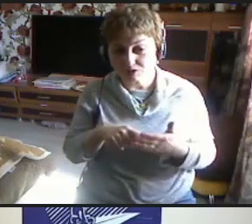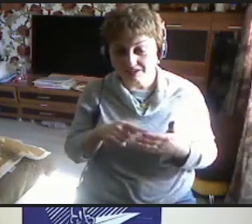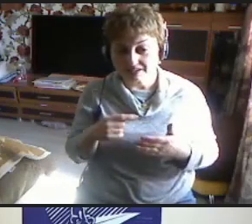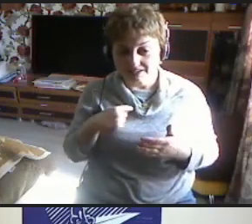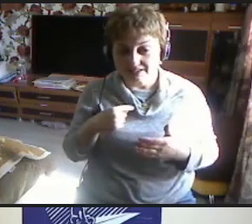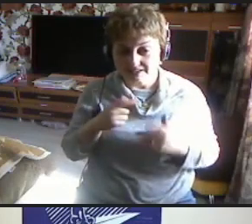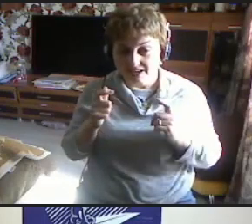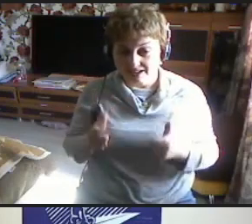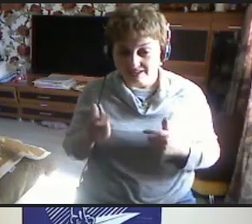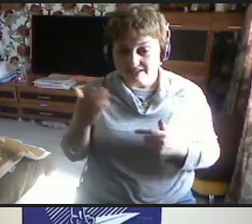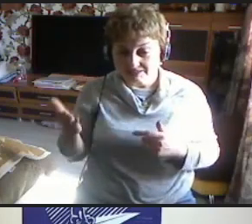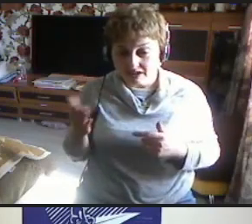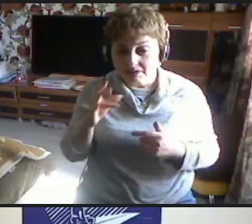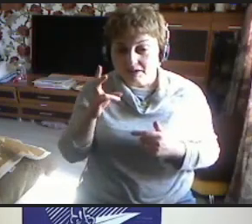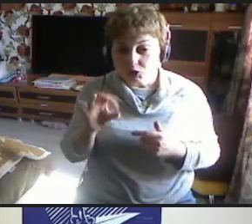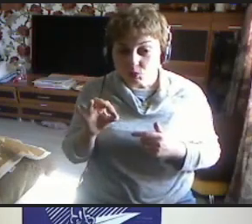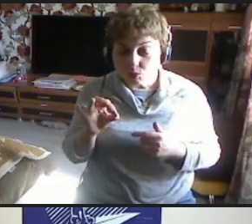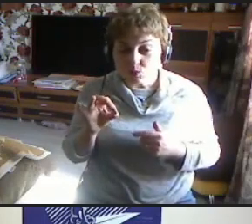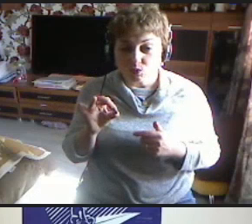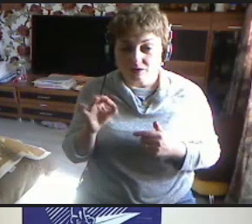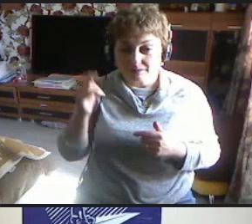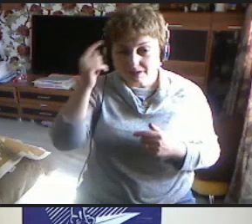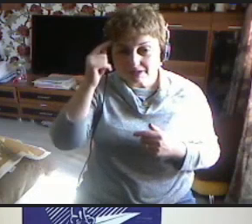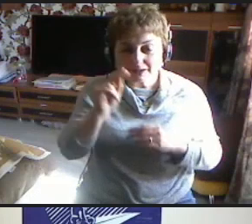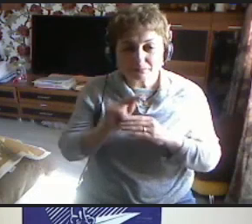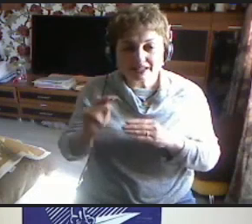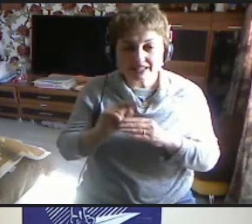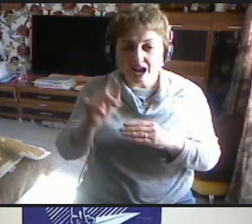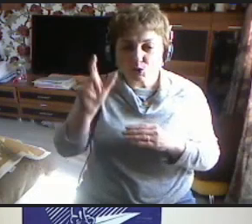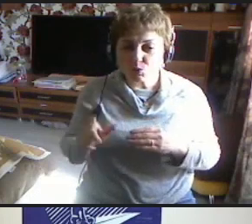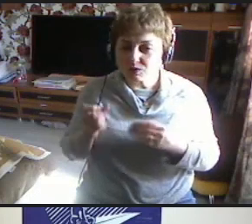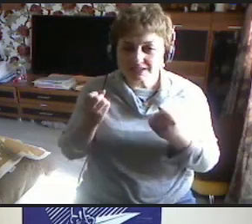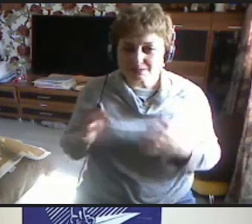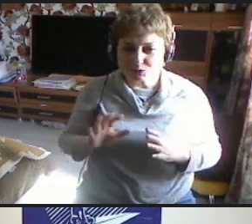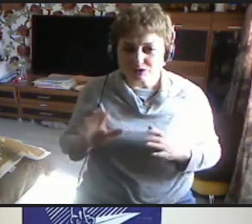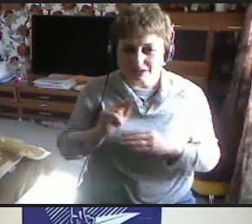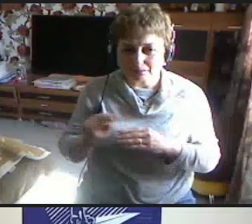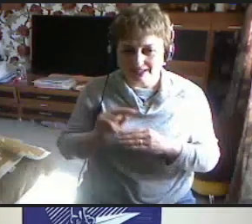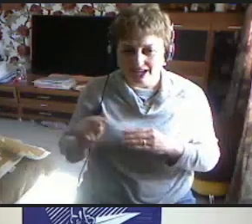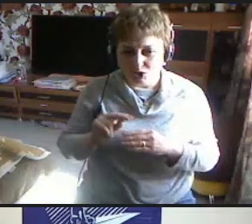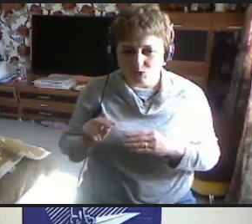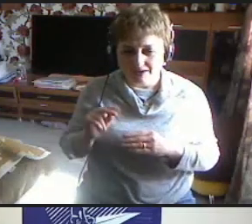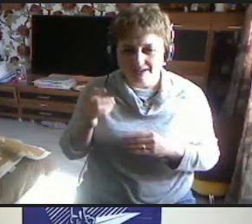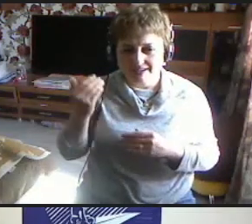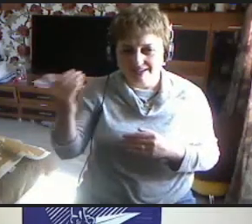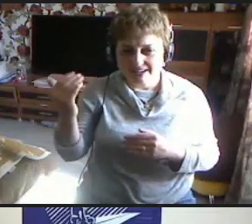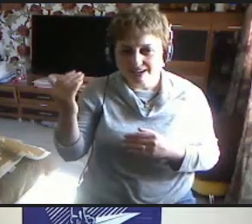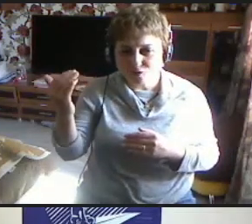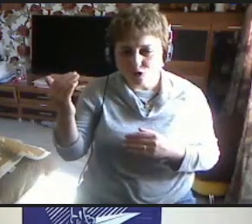но... Понимаете, педагог, он не просто же педагог, да, это же его, ну, как